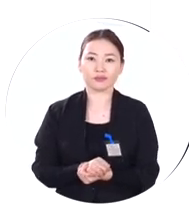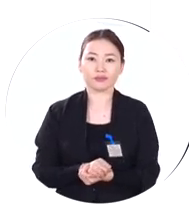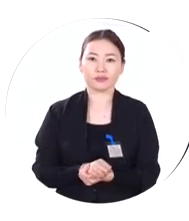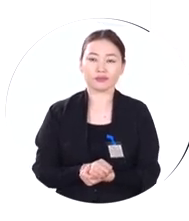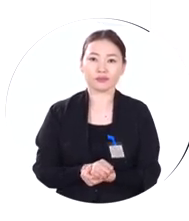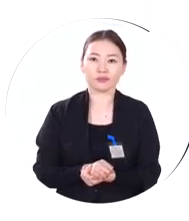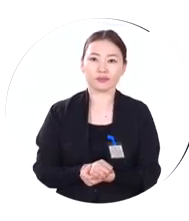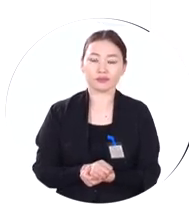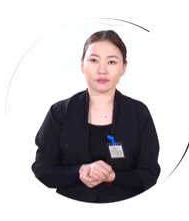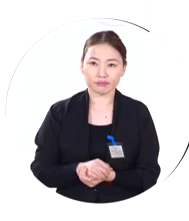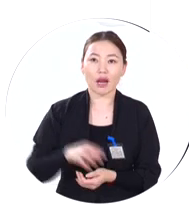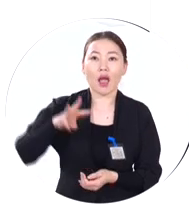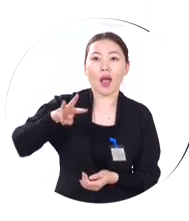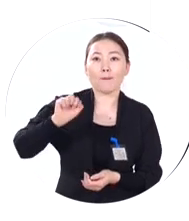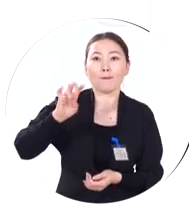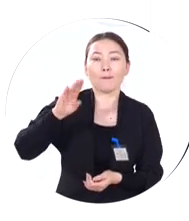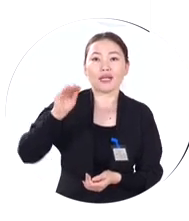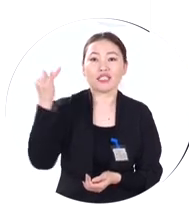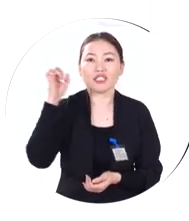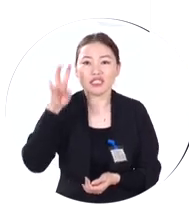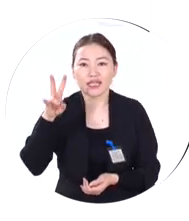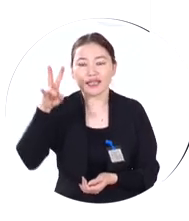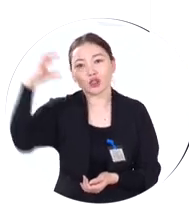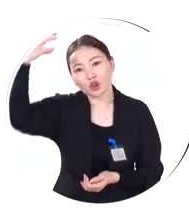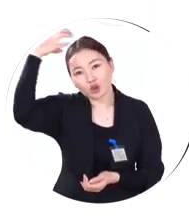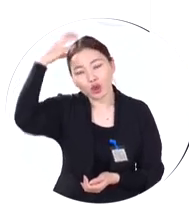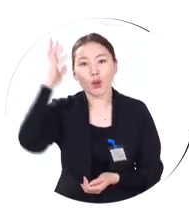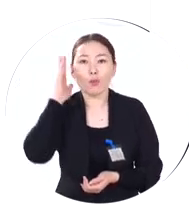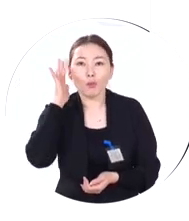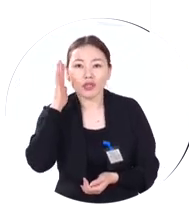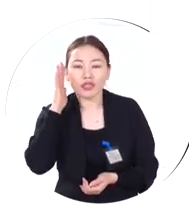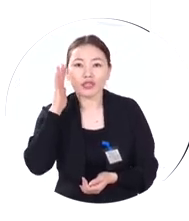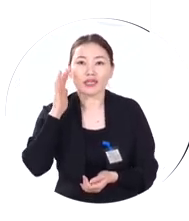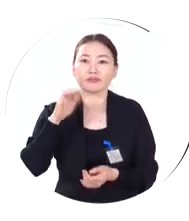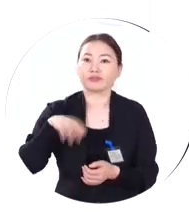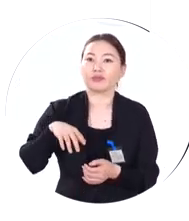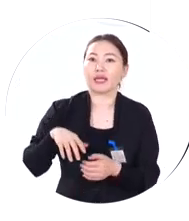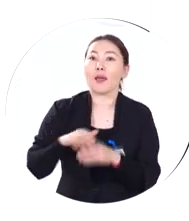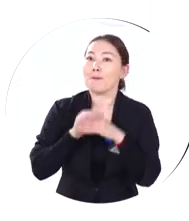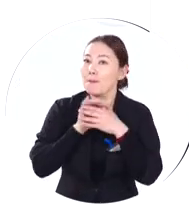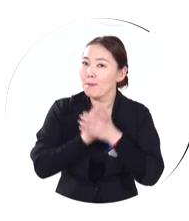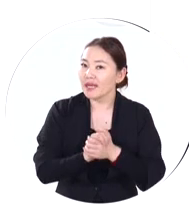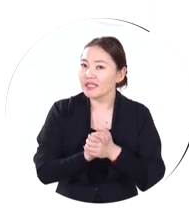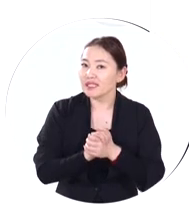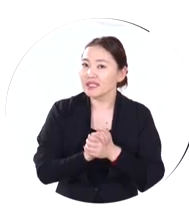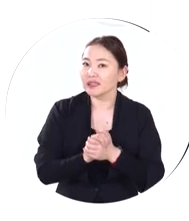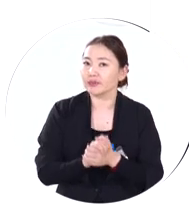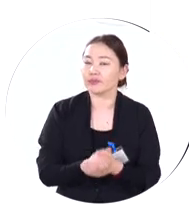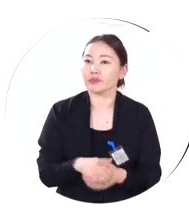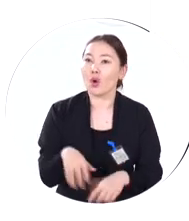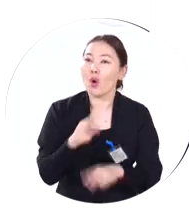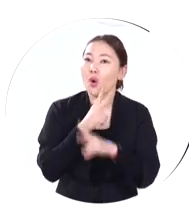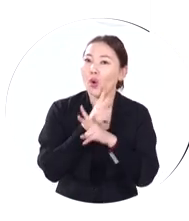Монгол төхөө Манжин засаг бэхжиж тусам манжинар Монголыг хаад хэмээн үзэж манжин жанжин сайдын эрх мэдлийг